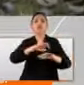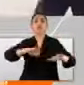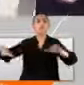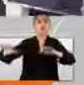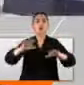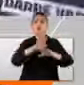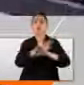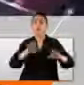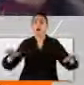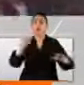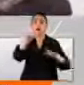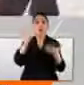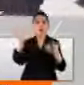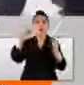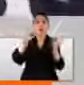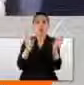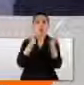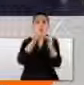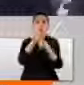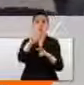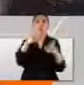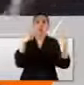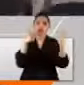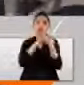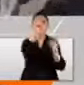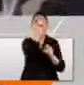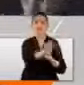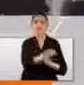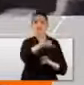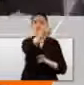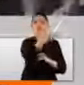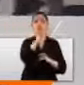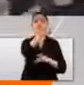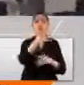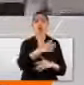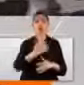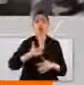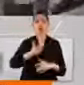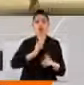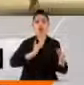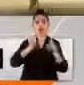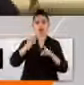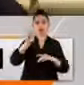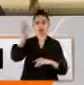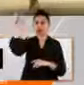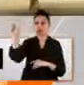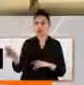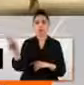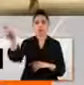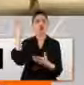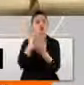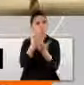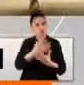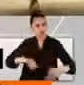bütünlüğüne aykırı eylemlerin odağı haline geldiği vurgulanıyordu. Anayasa Mahkemesi raportörü incelemesini tamamladı, dosyasını